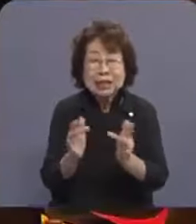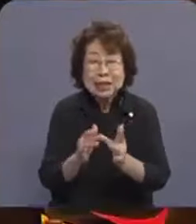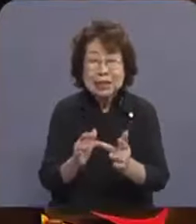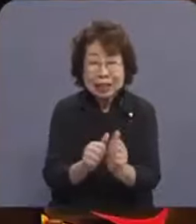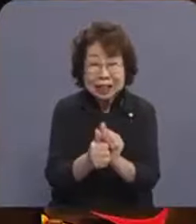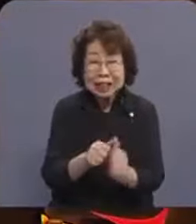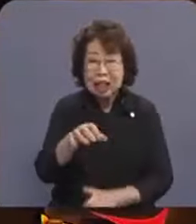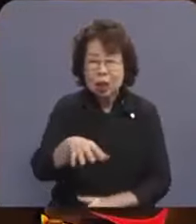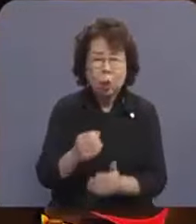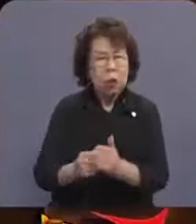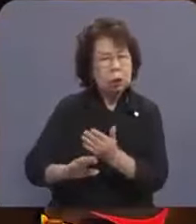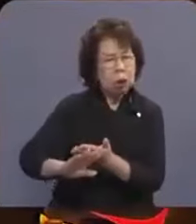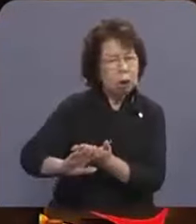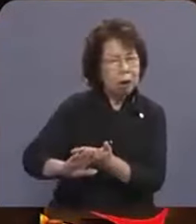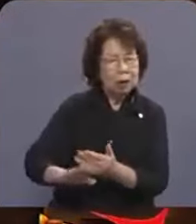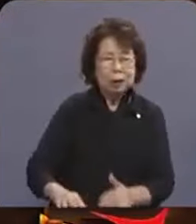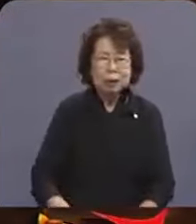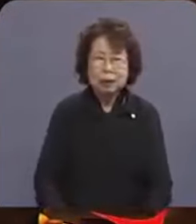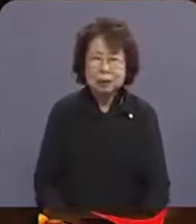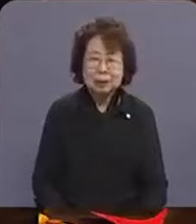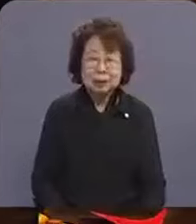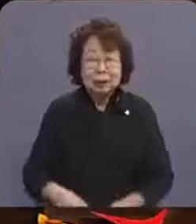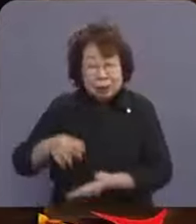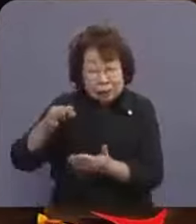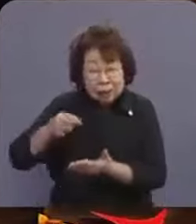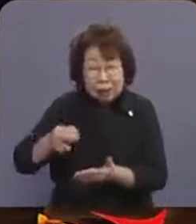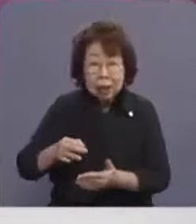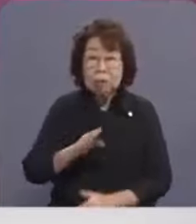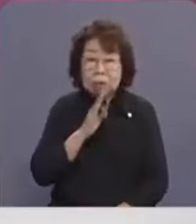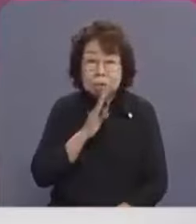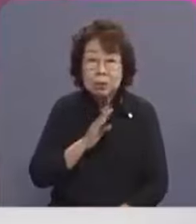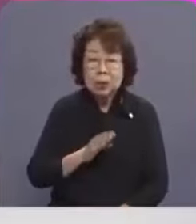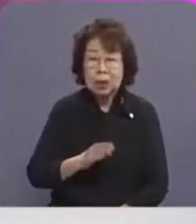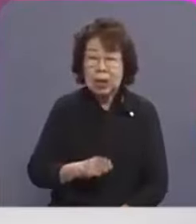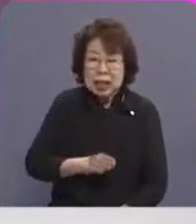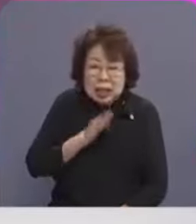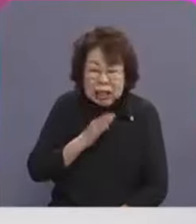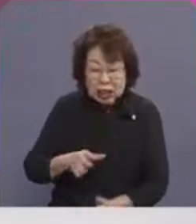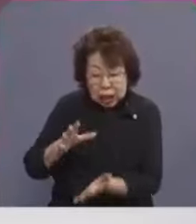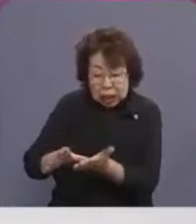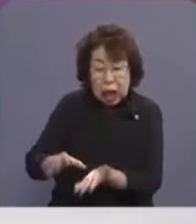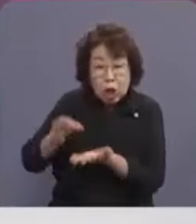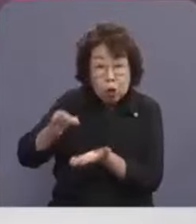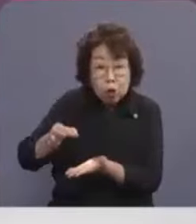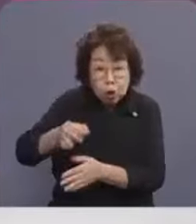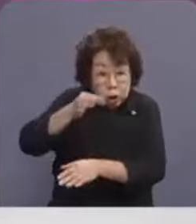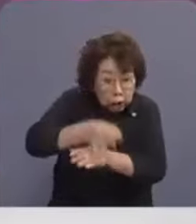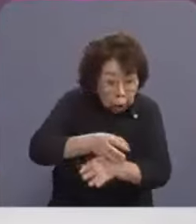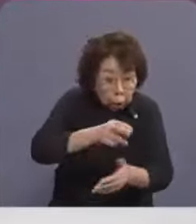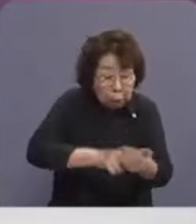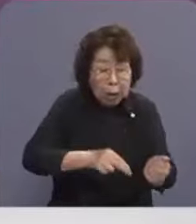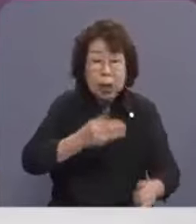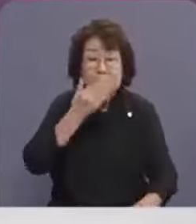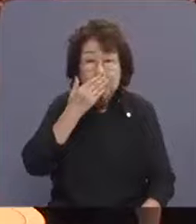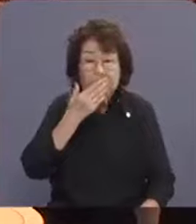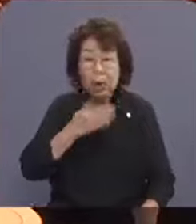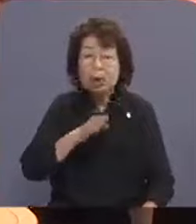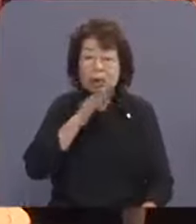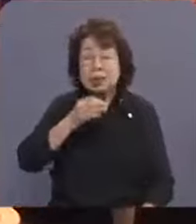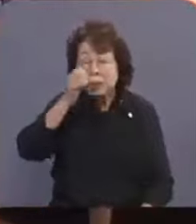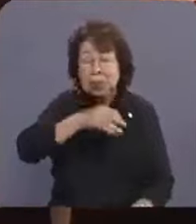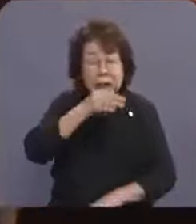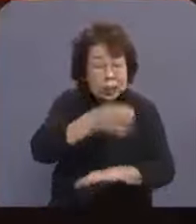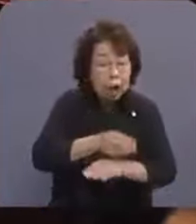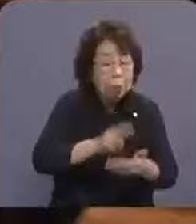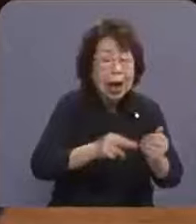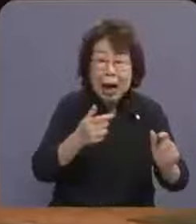거래소는 좀 다릅니다 가상의 자산이 아니라 실물 자산을 사고 파는 겁니다 그런데 그냥 사고하는게